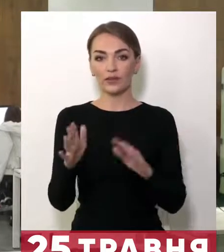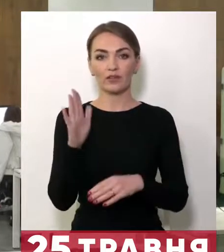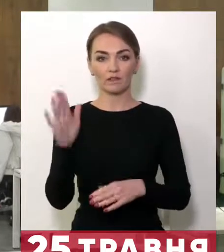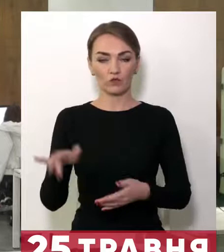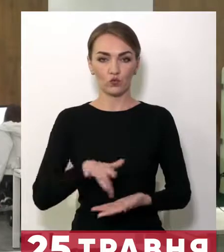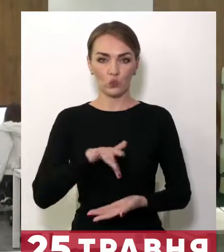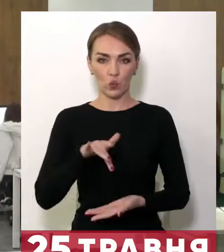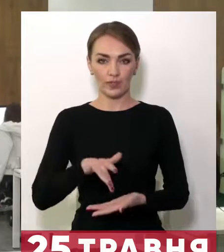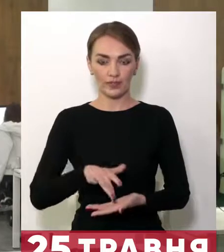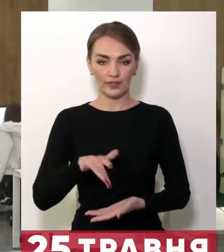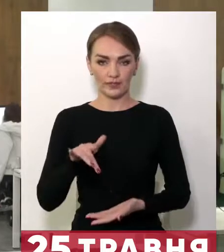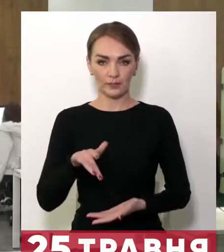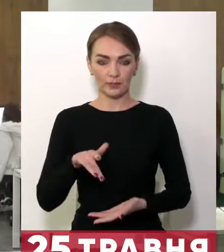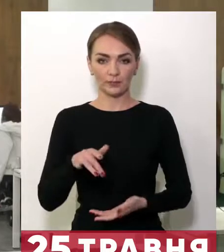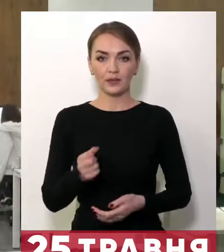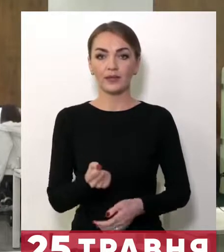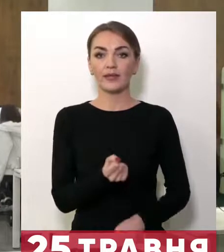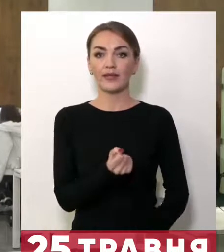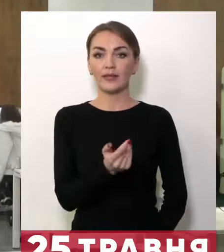столиці.